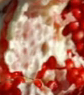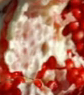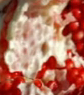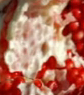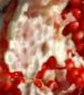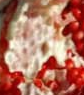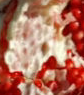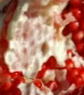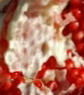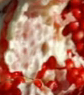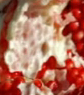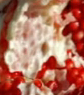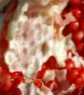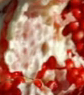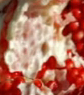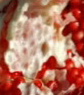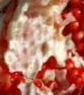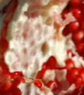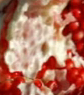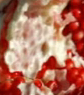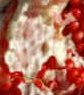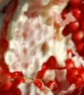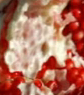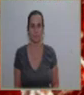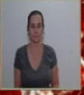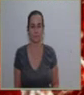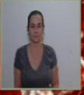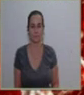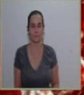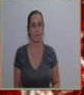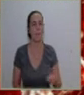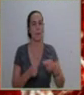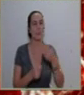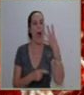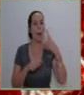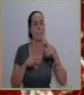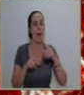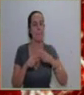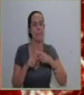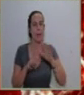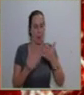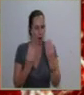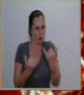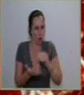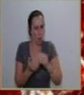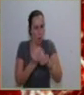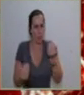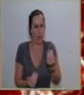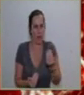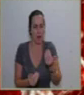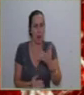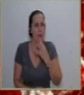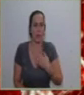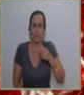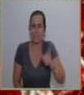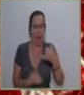דוד? כן. זה לגבי ארבעת המינים אני אתקשר. כן, אבל לא עכשיו, מה עוד מוקדם? מה, מתוקי,